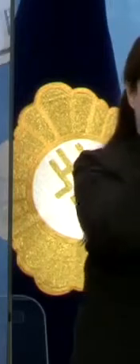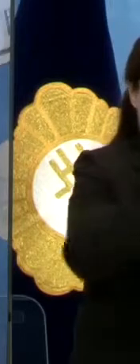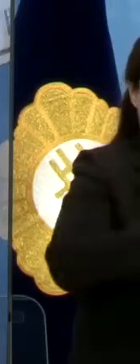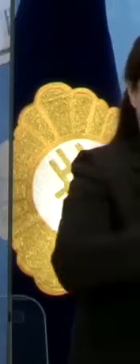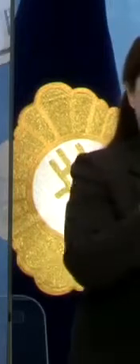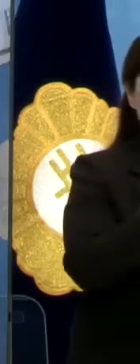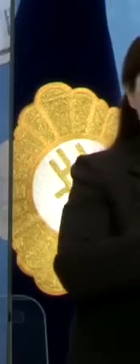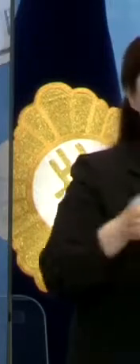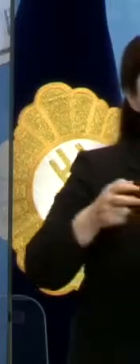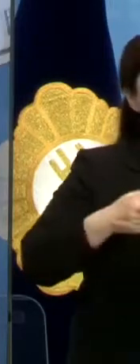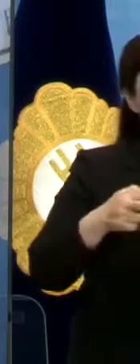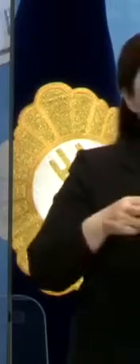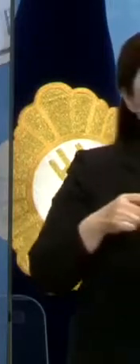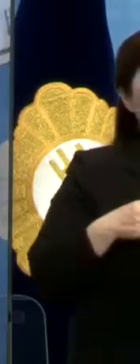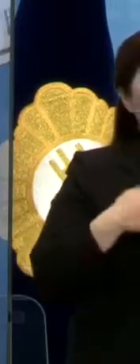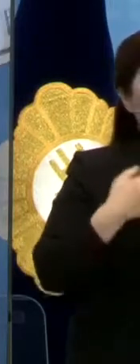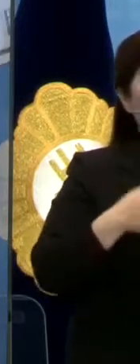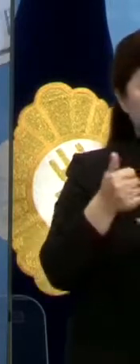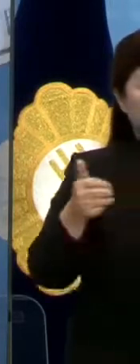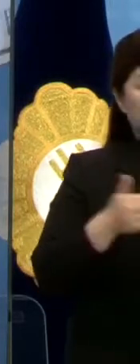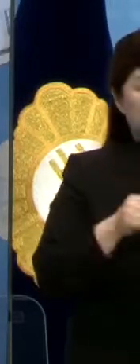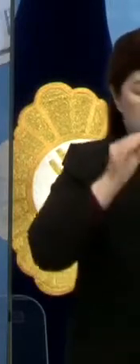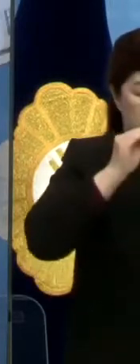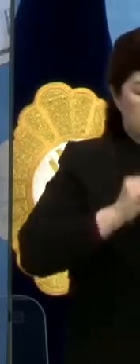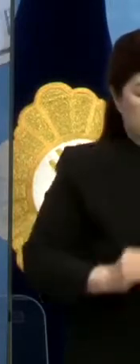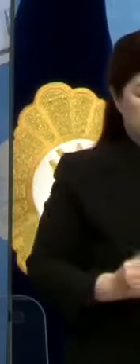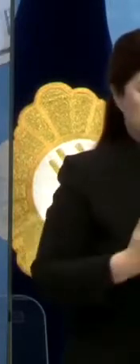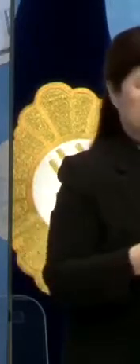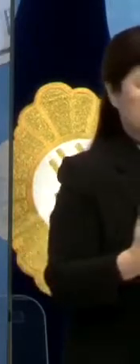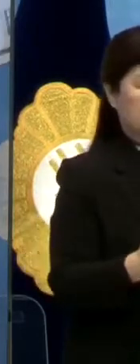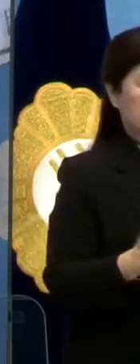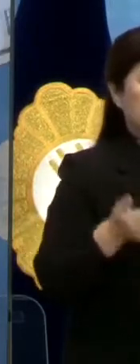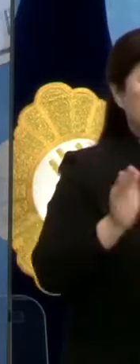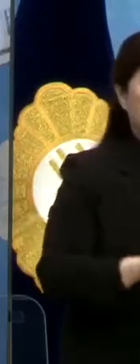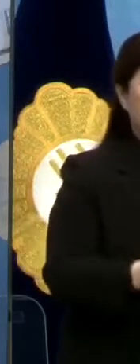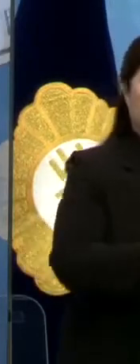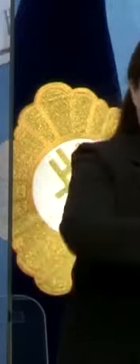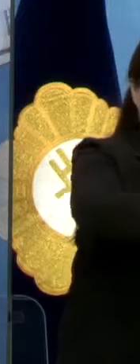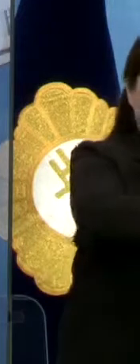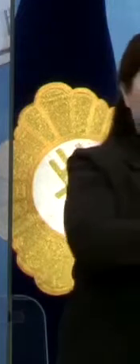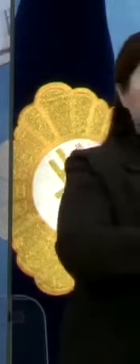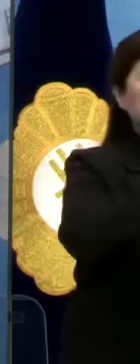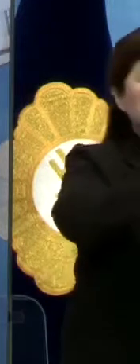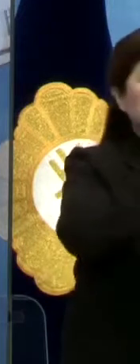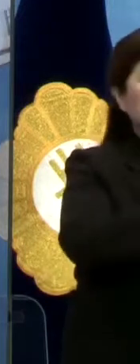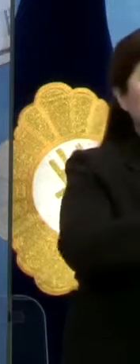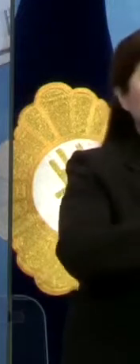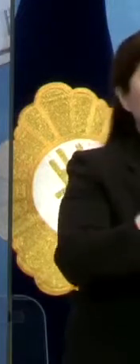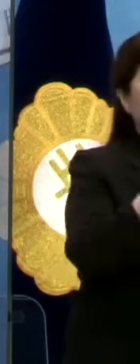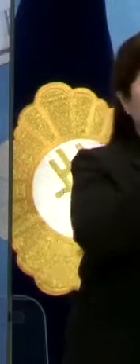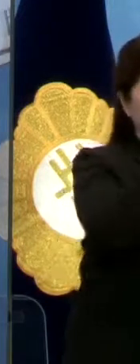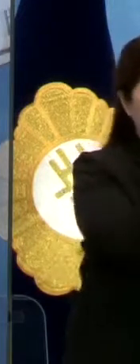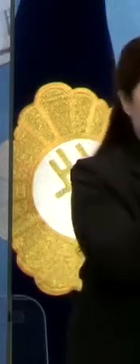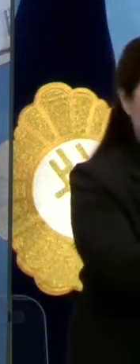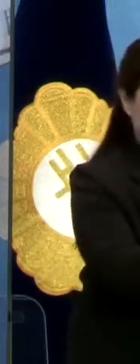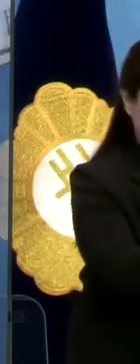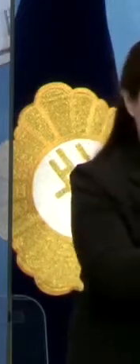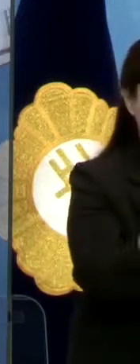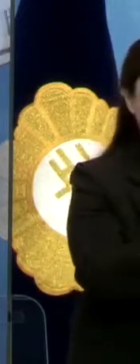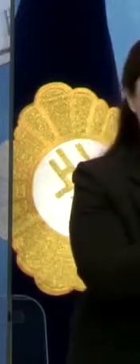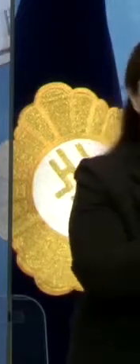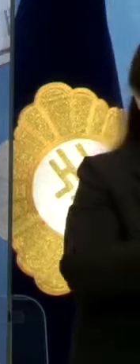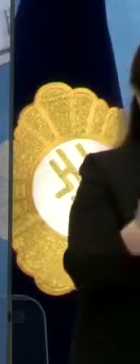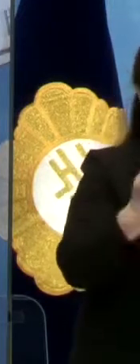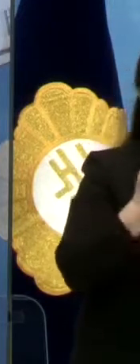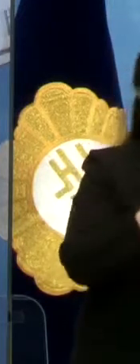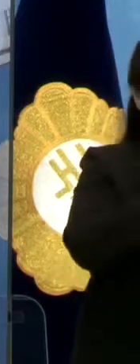의사들조차 중무장을 하던 그런 시절에 맨손으로 한센병 환자를 돌보고 공중보건과